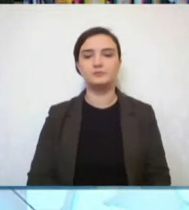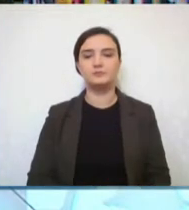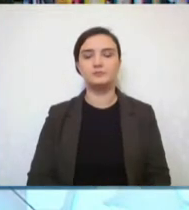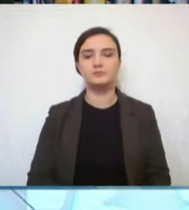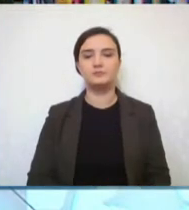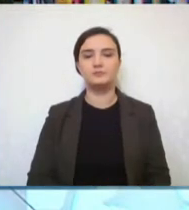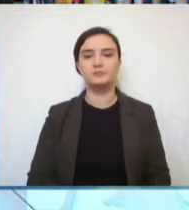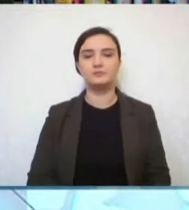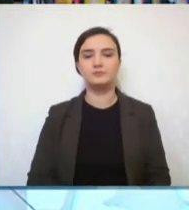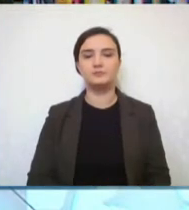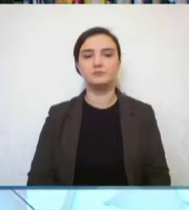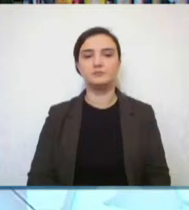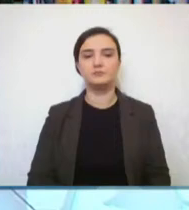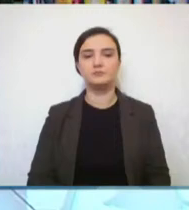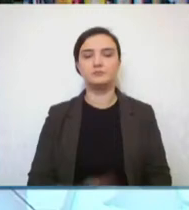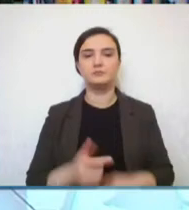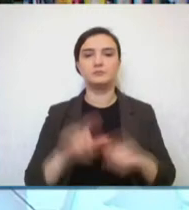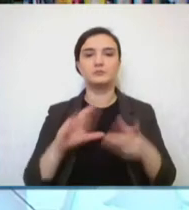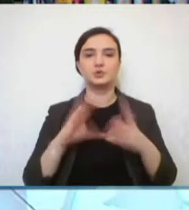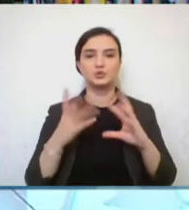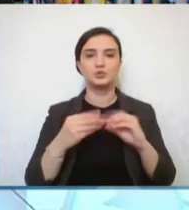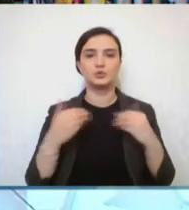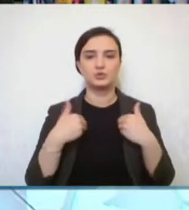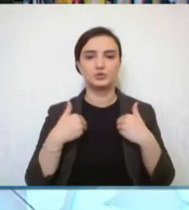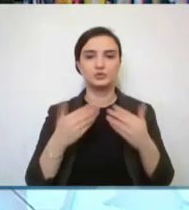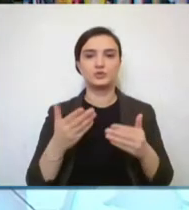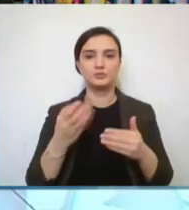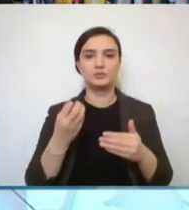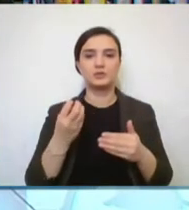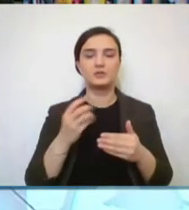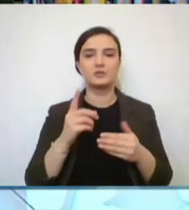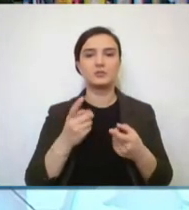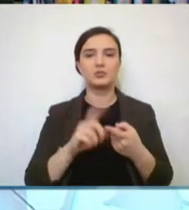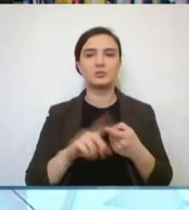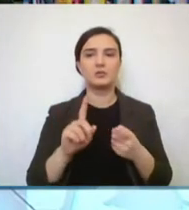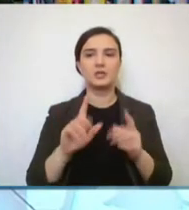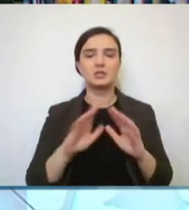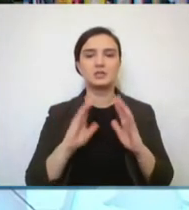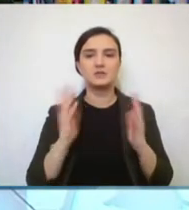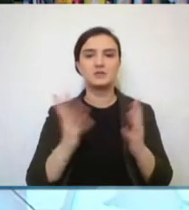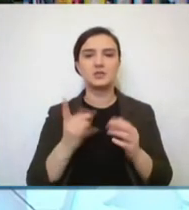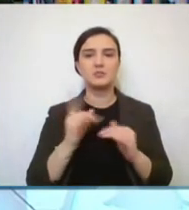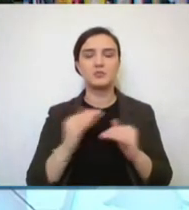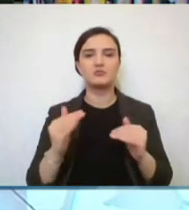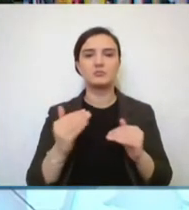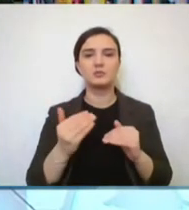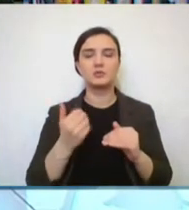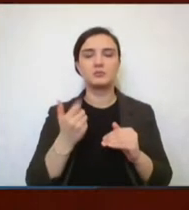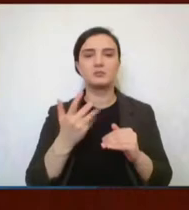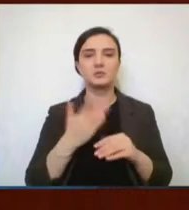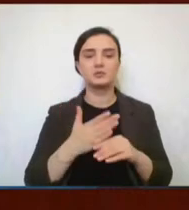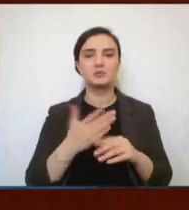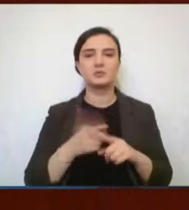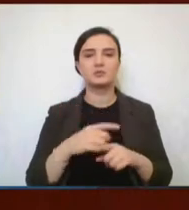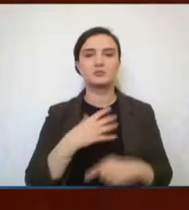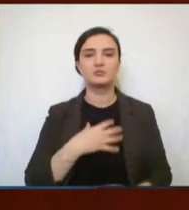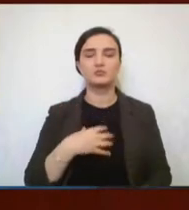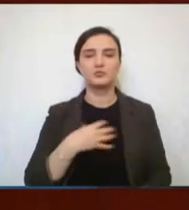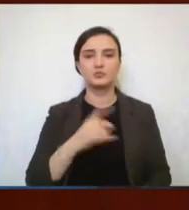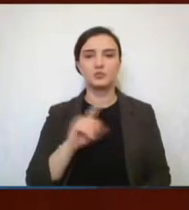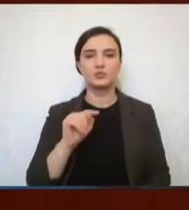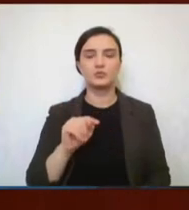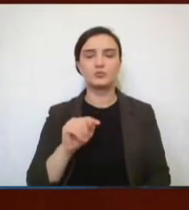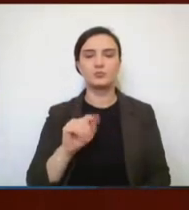რა და იმ სივრცესაც კიდე გააჩნია რა სივრცეა ბავშვები რამხელა და ასე შემდეგ. თუმცა ძალიან მნიშვნელოვანია, როდესაც ვლაპარაკობთ აი